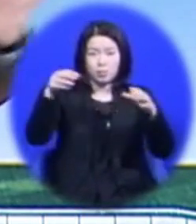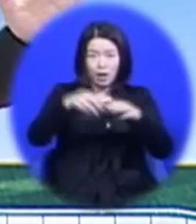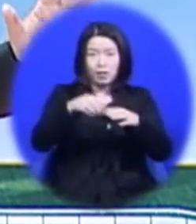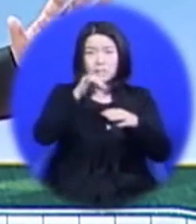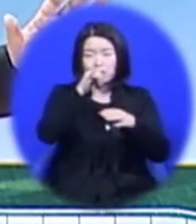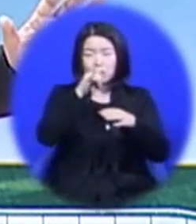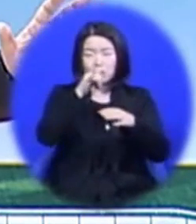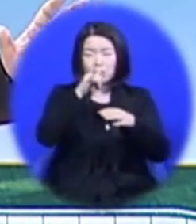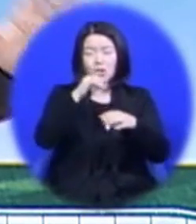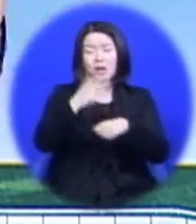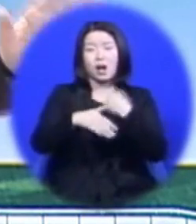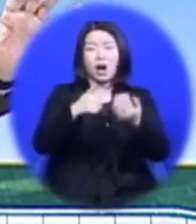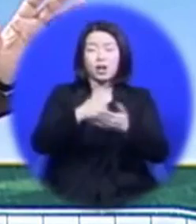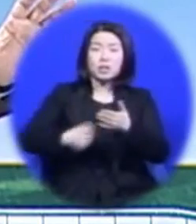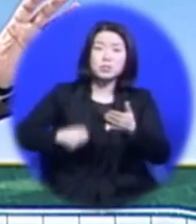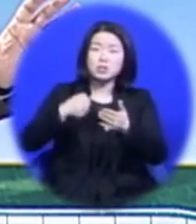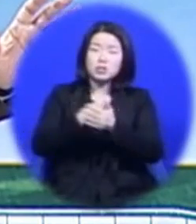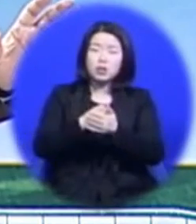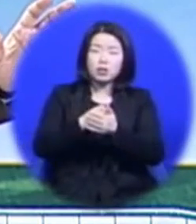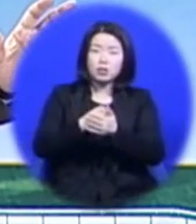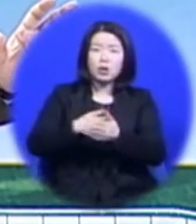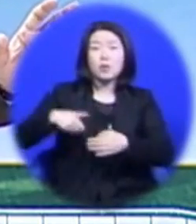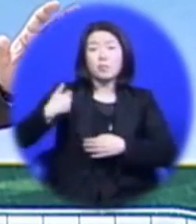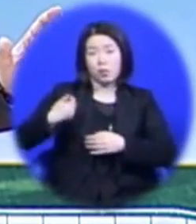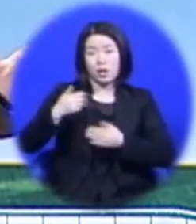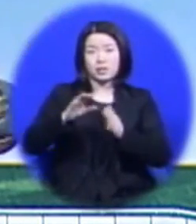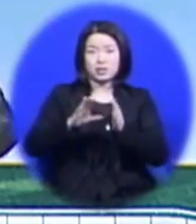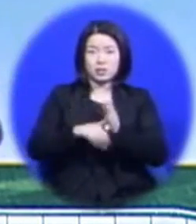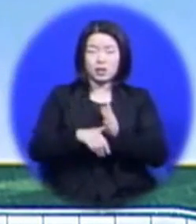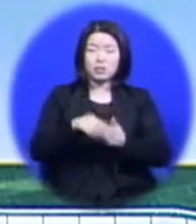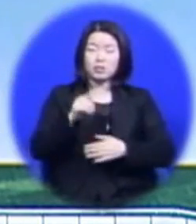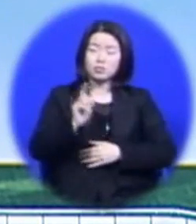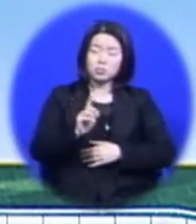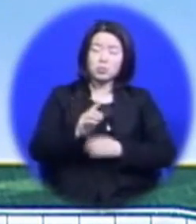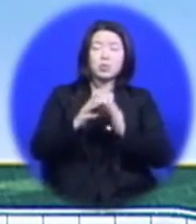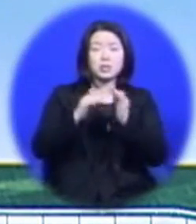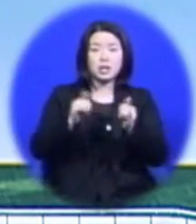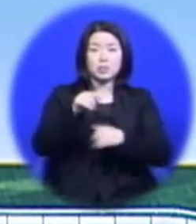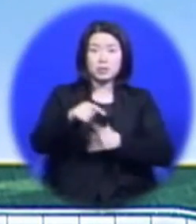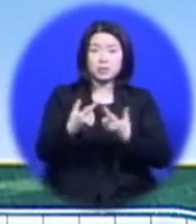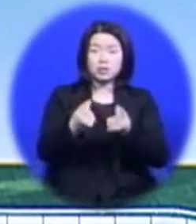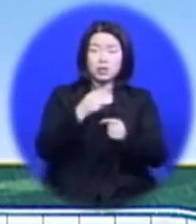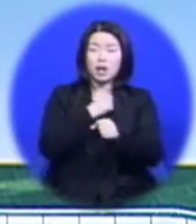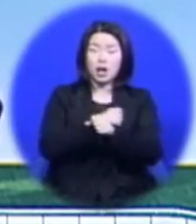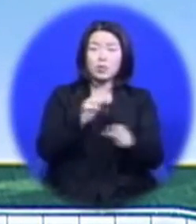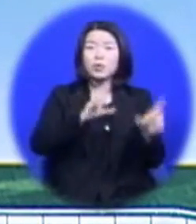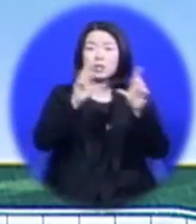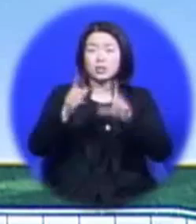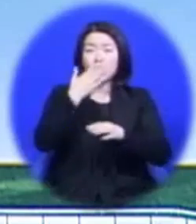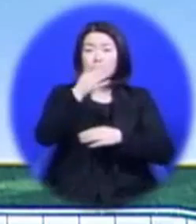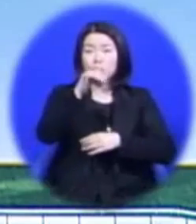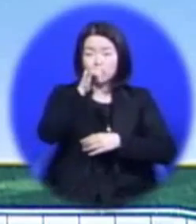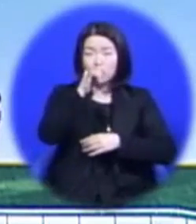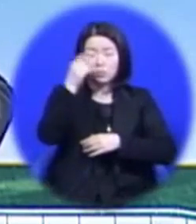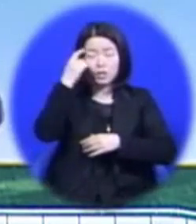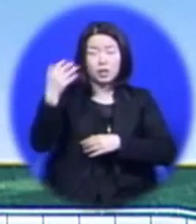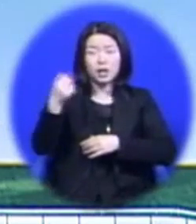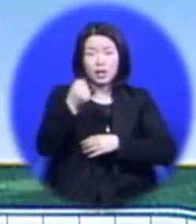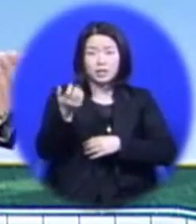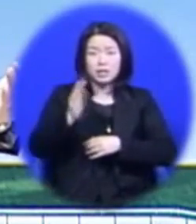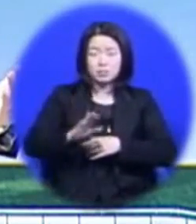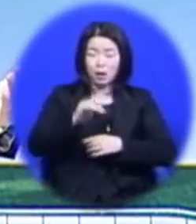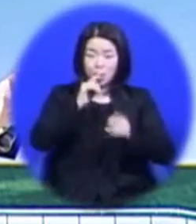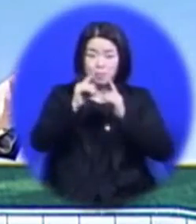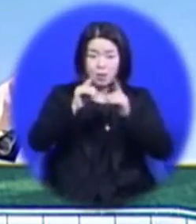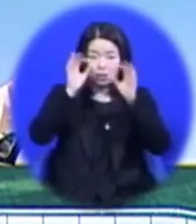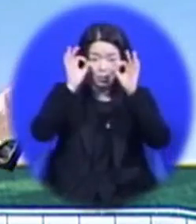하나님이 그렇게 정하신 것을 몰랐을 때는 뭐 사람이 그렇게 하고도 사는 거지 이렇게 생각했지만 말씀을